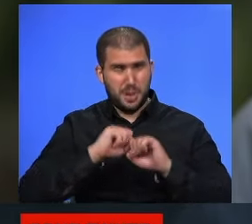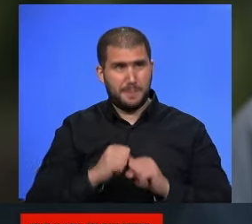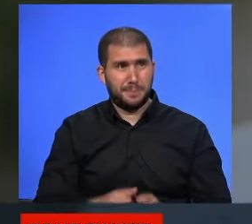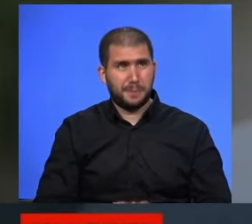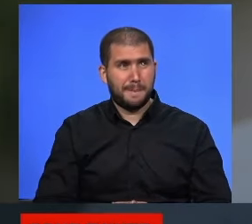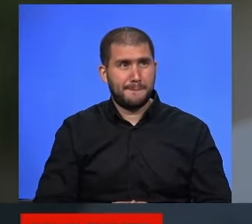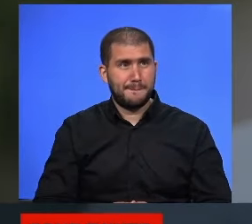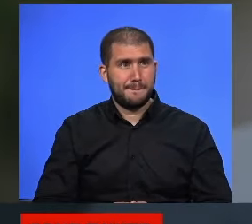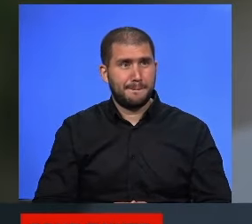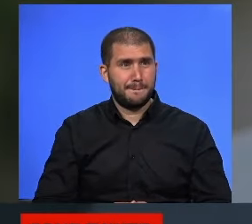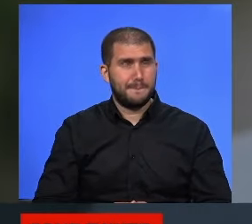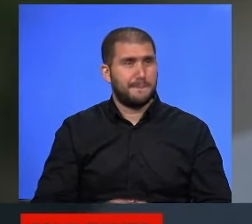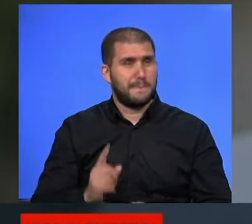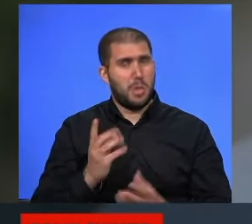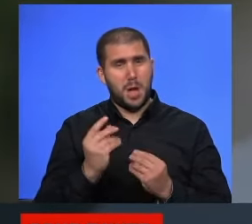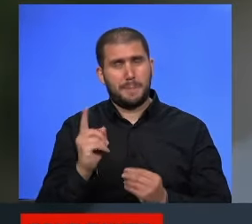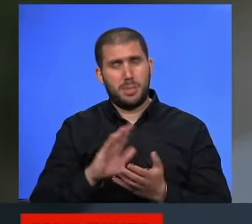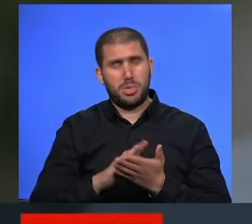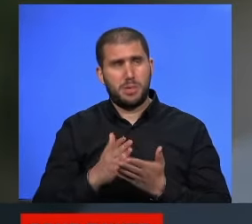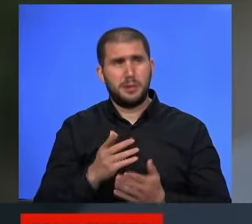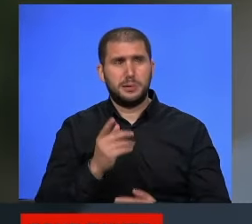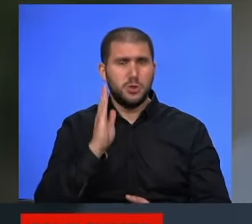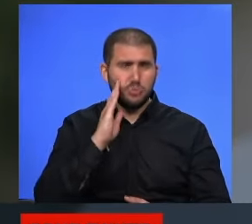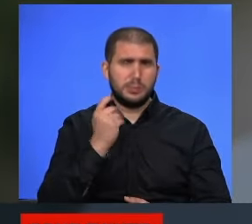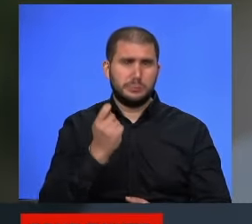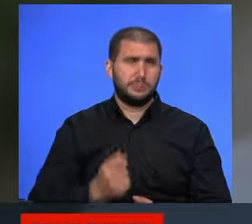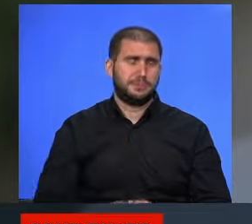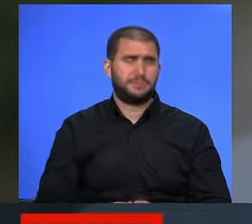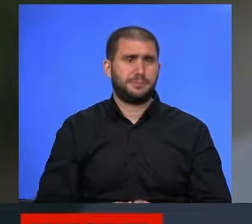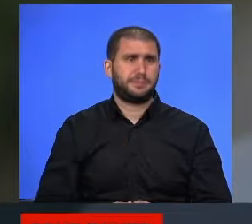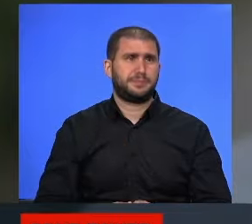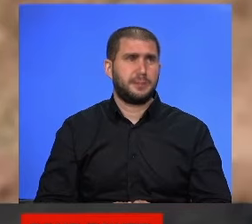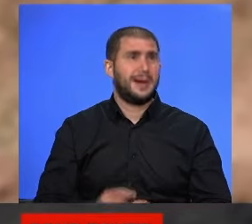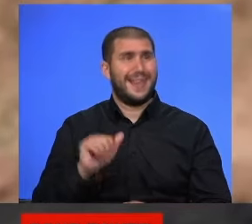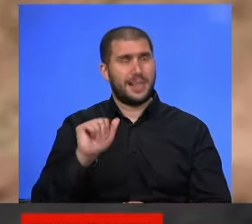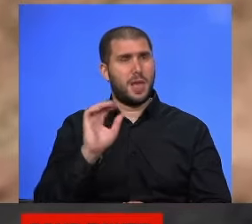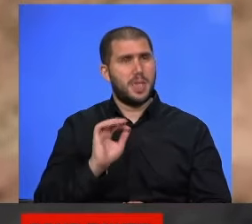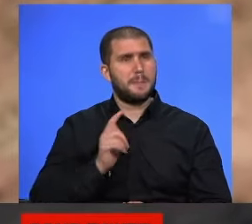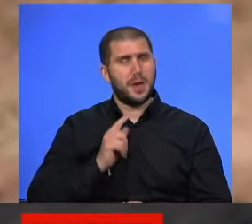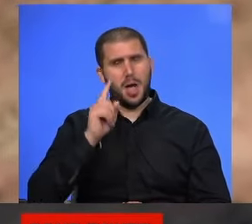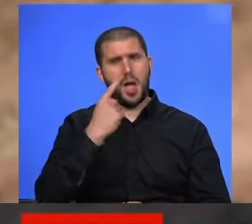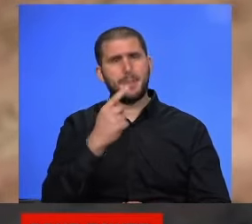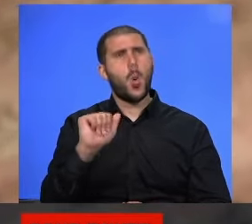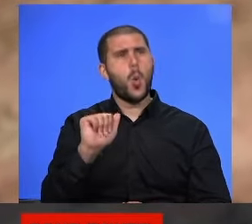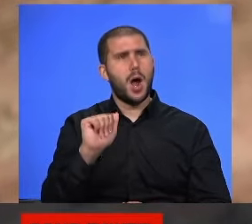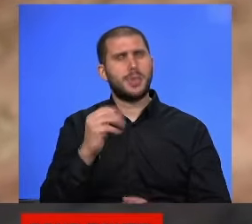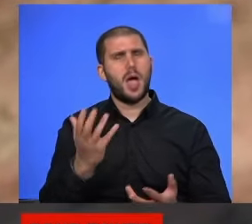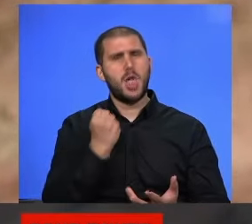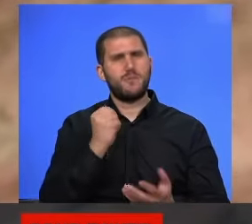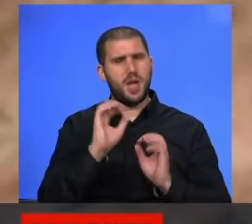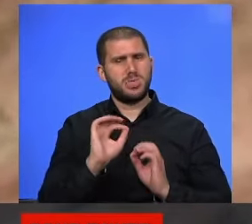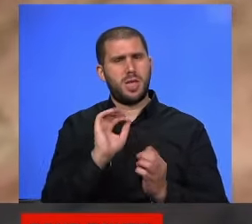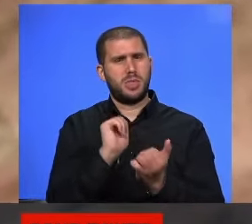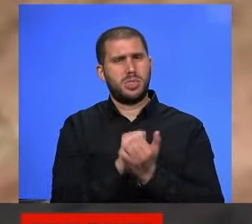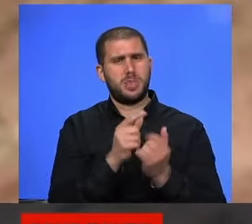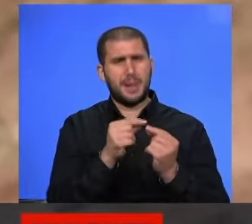night? לא הרבה האמת. אני ישן אבל. איתן עדיין מחכה לאביו אוהד שחטוף בעזה.